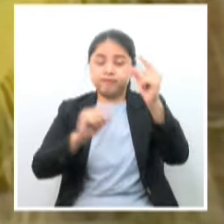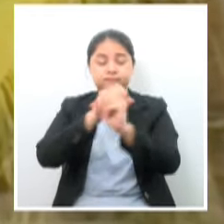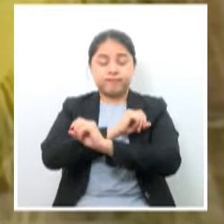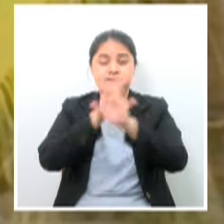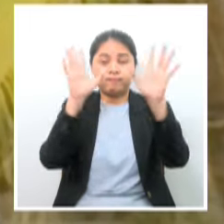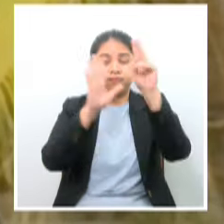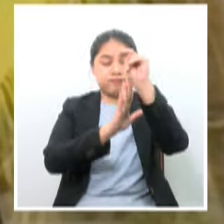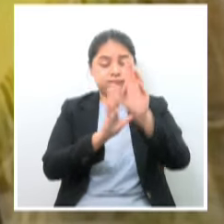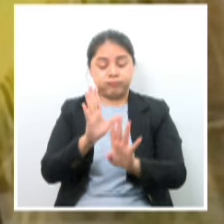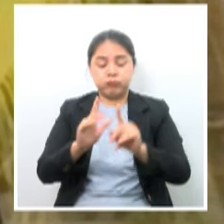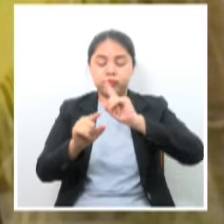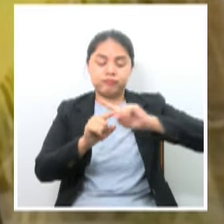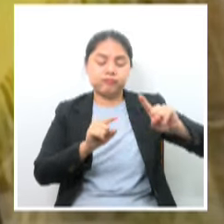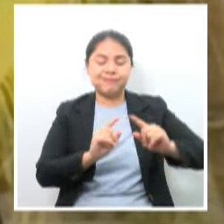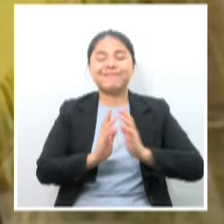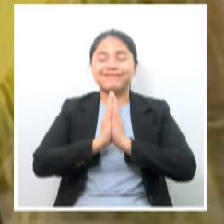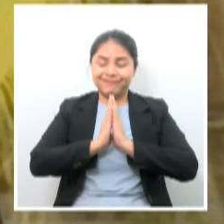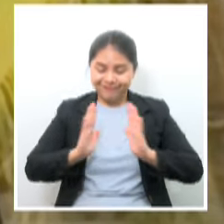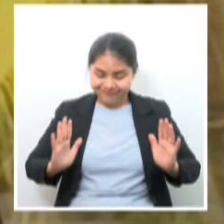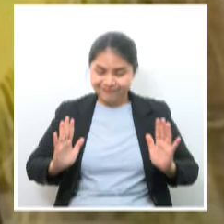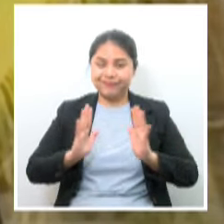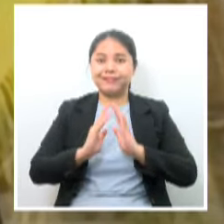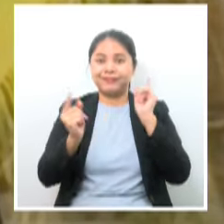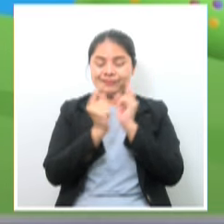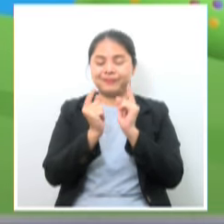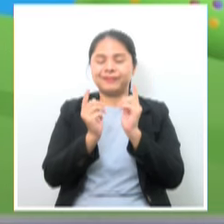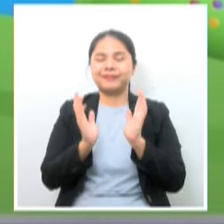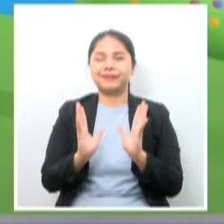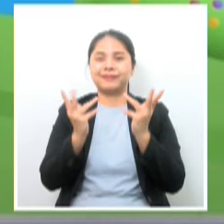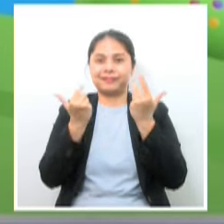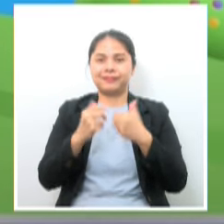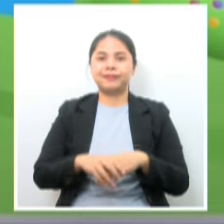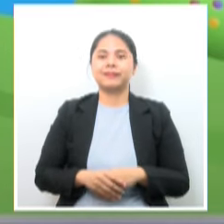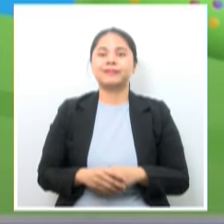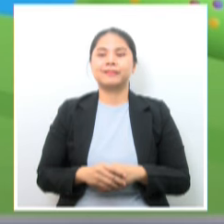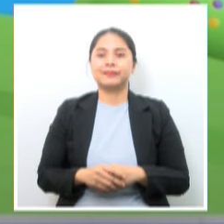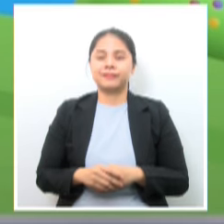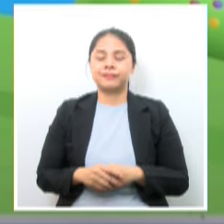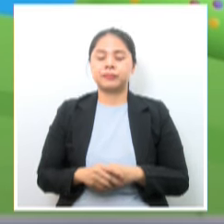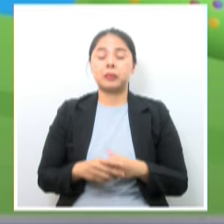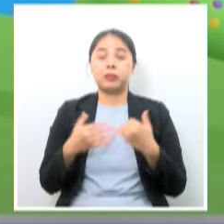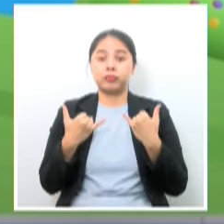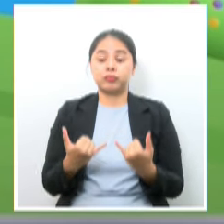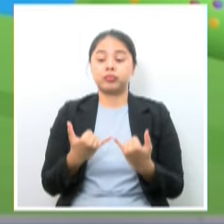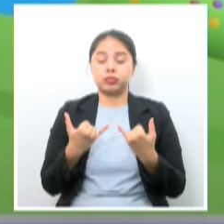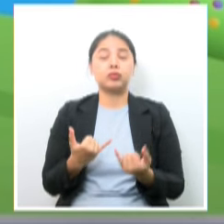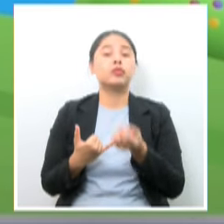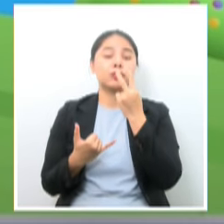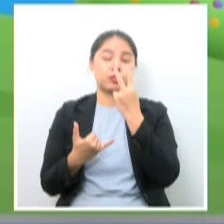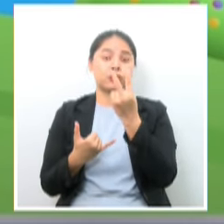การนโยบายต่างๆนะครับขอบพระคุณครับวันนี้พบกันเพียงแค่นี้ก่อนครับ ครับอีกท่านหนึ่งครับวันนี้ผมเชิญมาร่วมรายการกับพวกเ